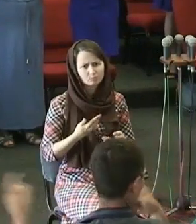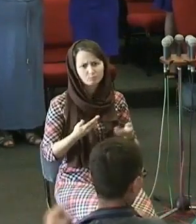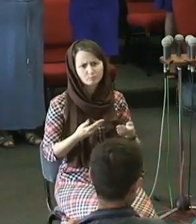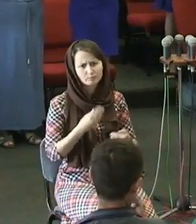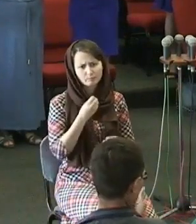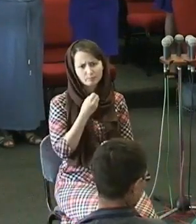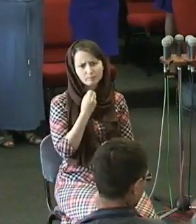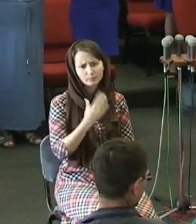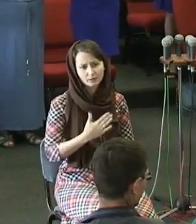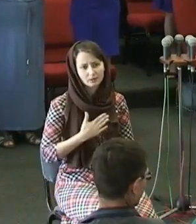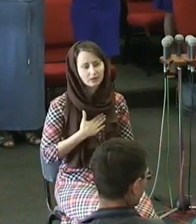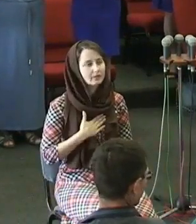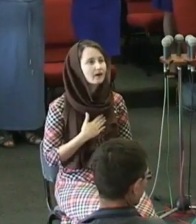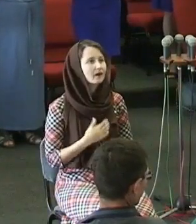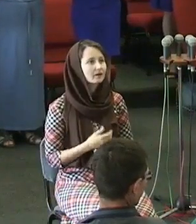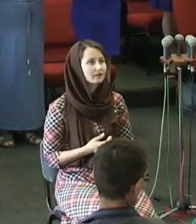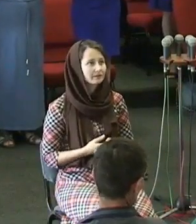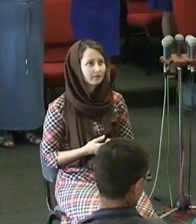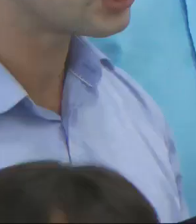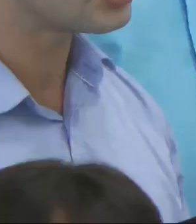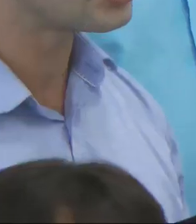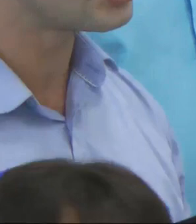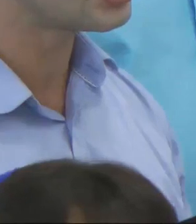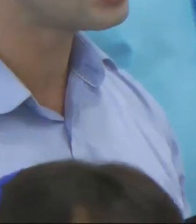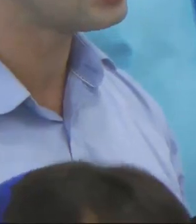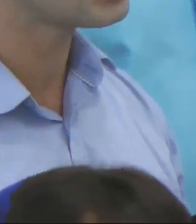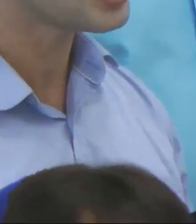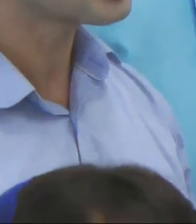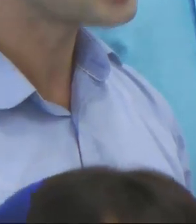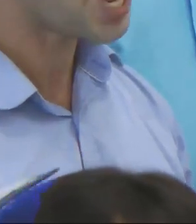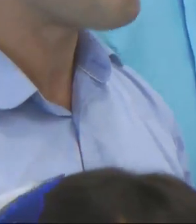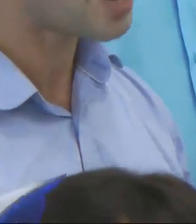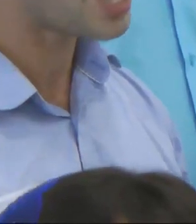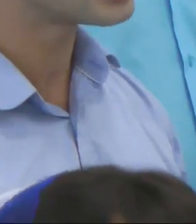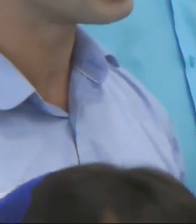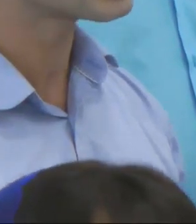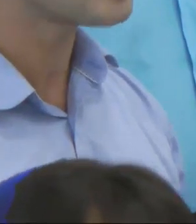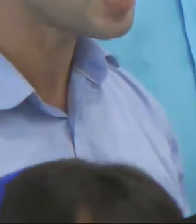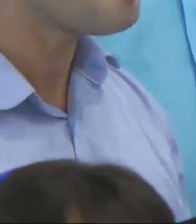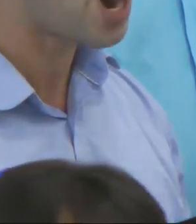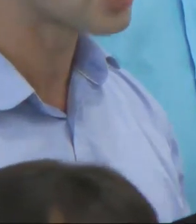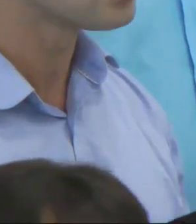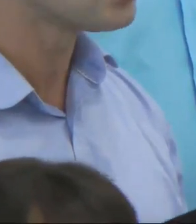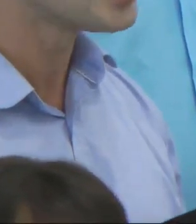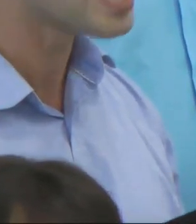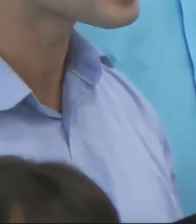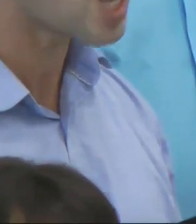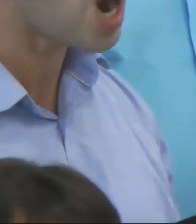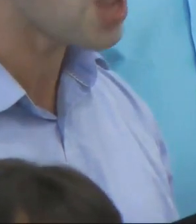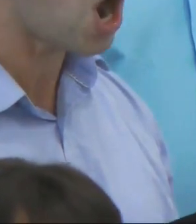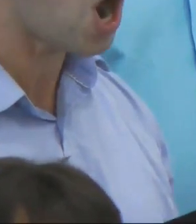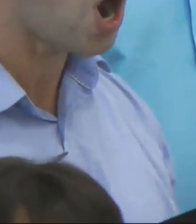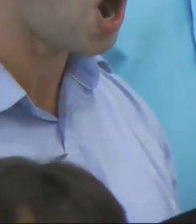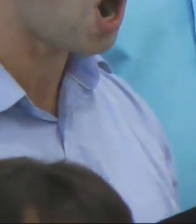благодать. Не отрыня чертога твоих, не в молитве могу я